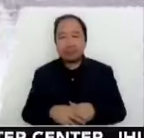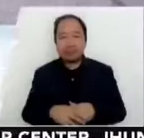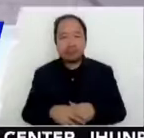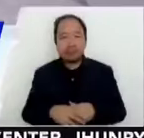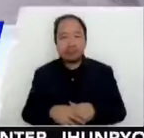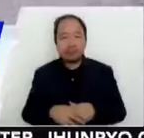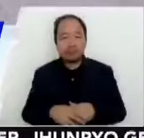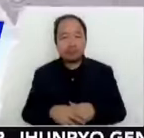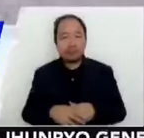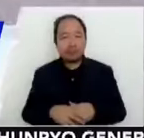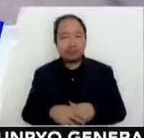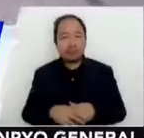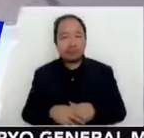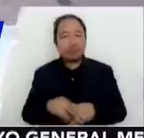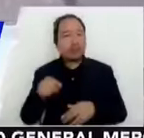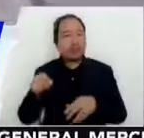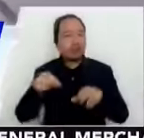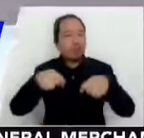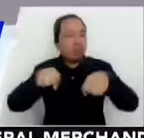Imbes na huminto,